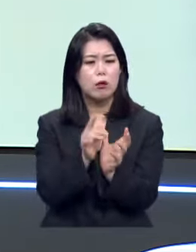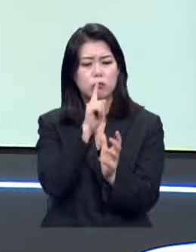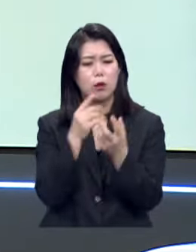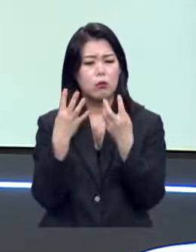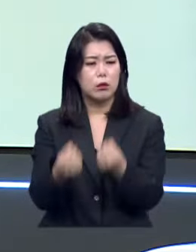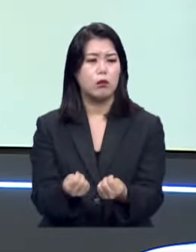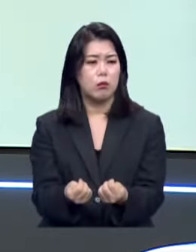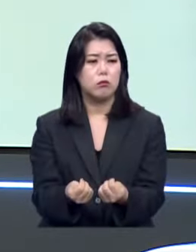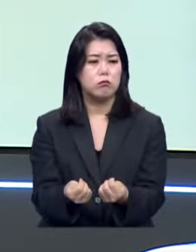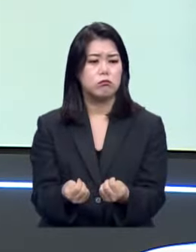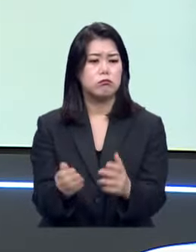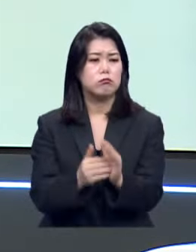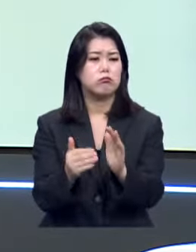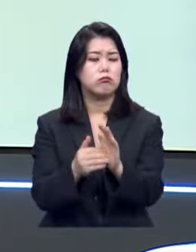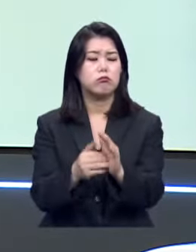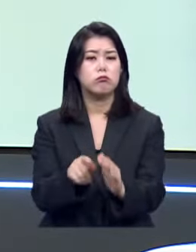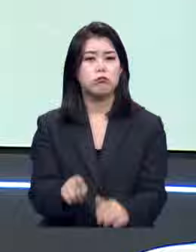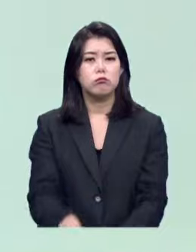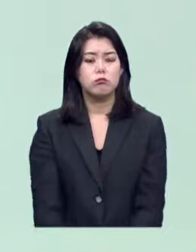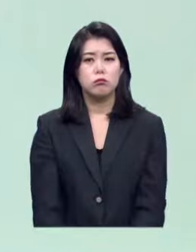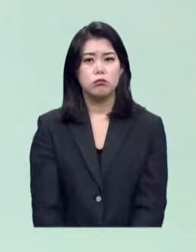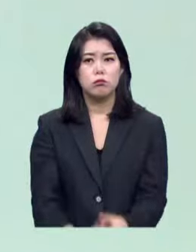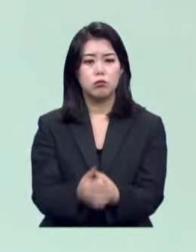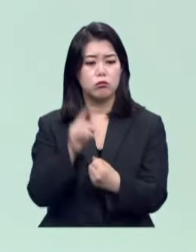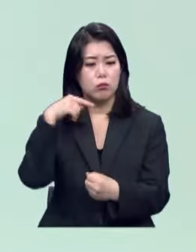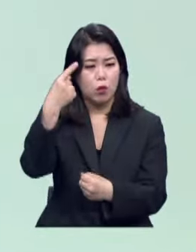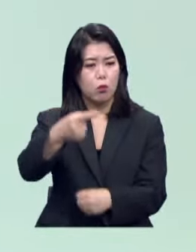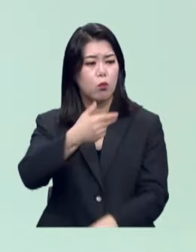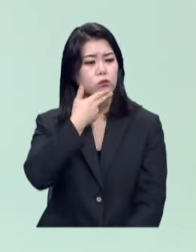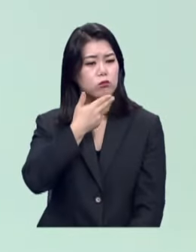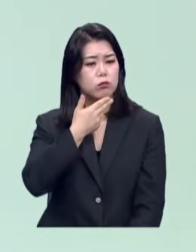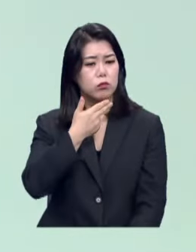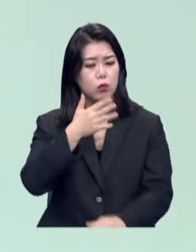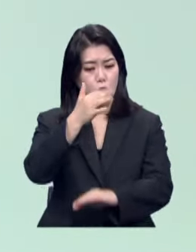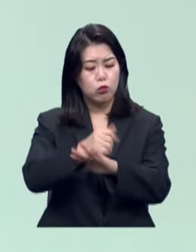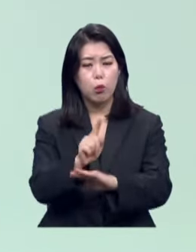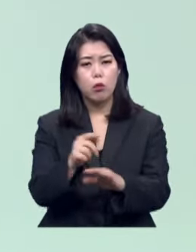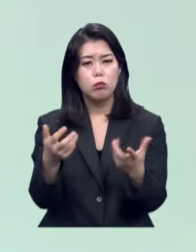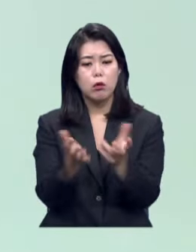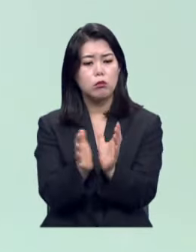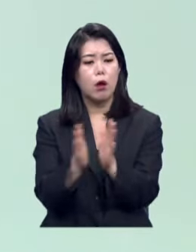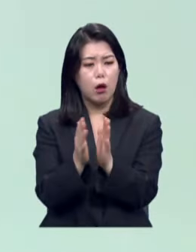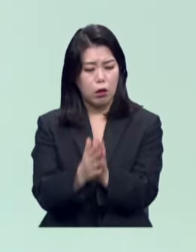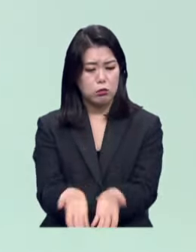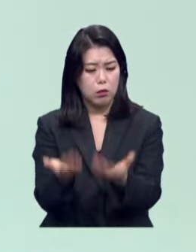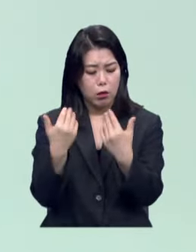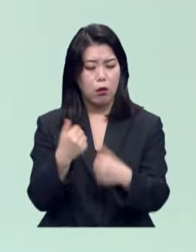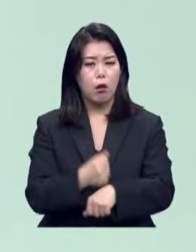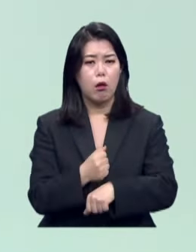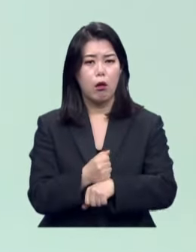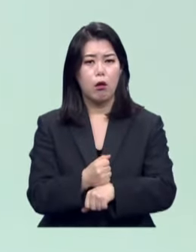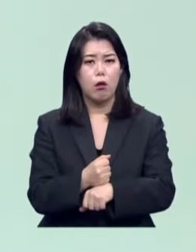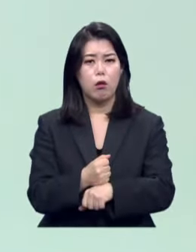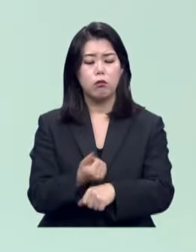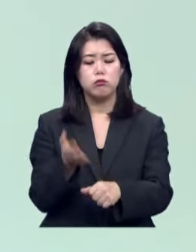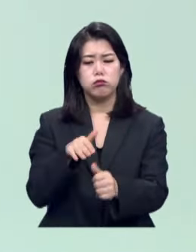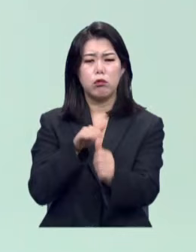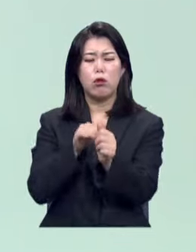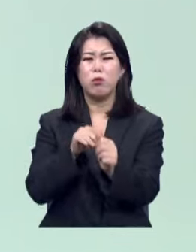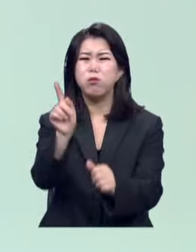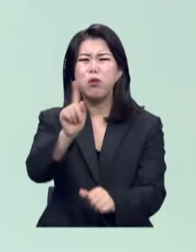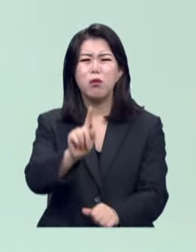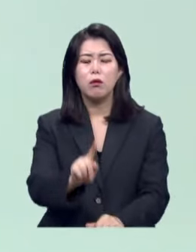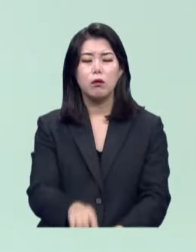맞네라고 끝나지 않느냐 그리고 뒷 내용이 없지 않느냐 그럼 당에서 알아서 한거다 근데 이게 어떻게 공천 개입이라고 볼 수